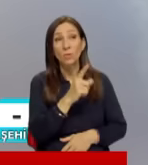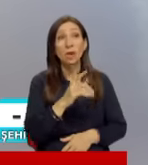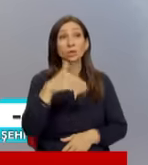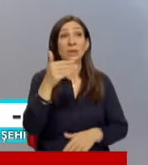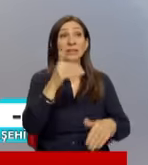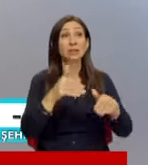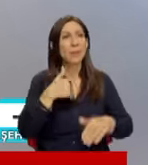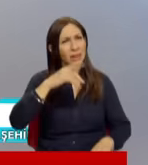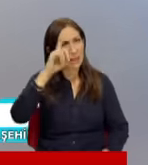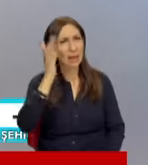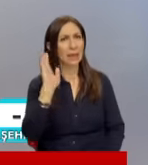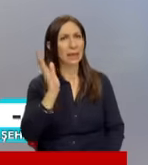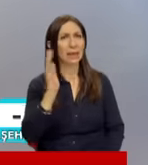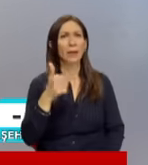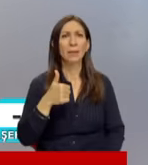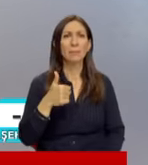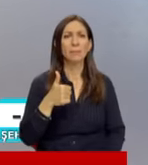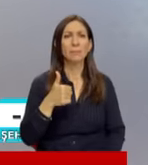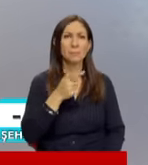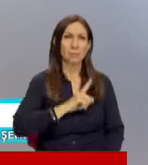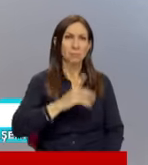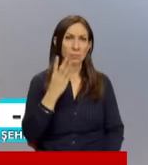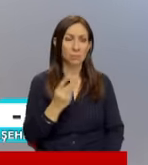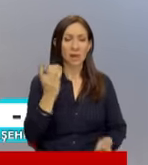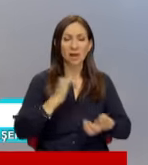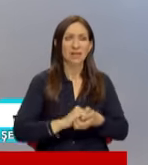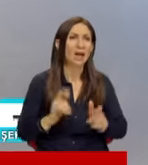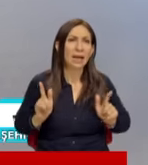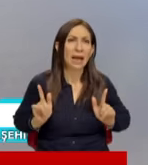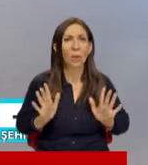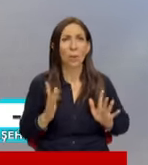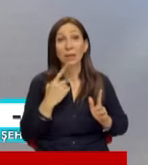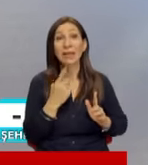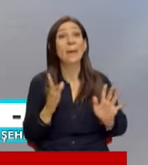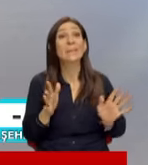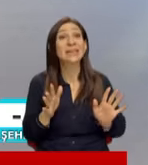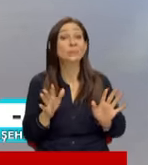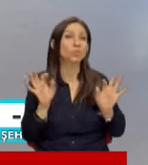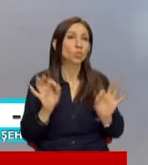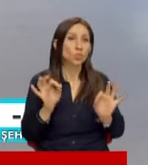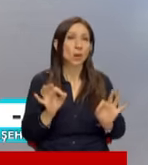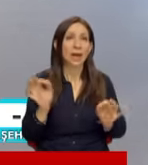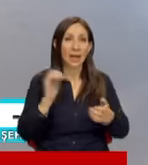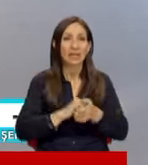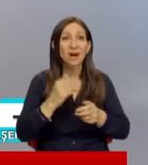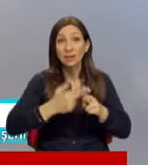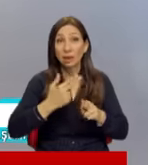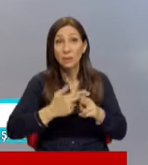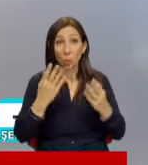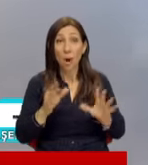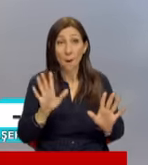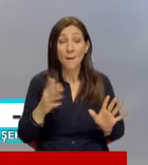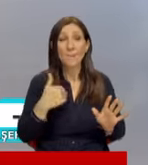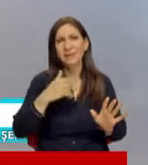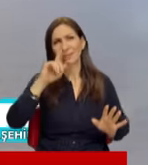sonraki seçimde de ben tek başıma aday olacağım. Yani bir ittifaka girmeyebilirim. Hani mutlaka belki ittifak denemeleri olur ama